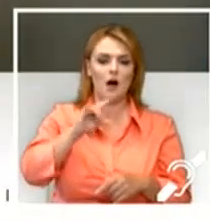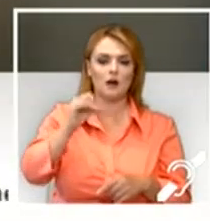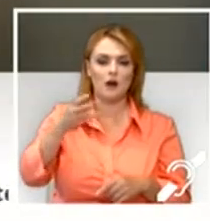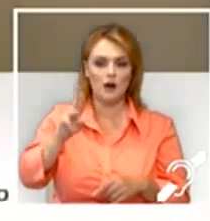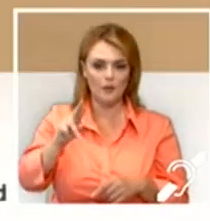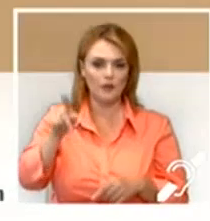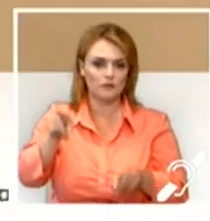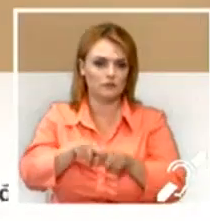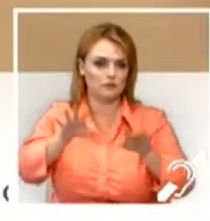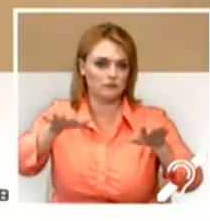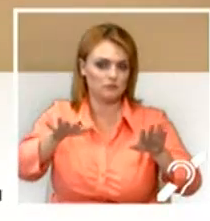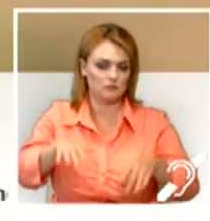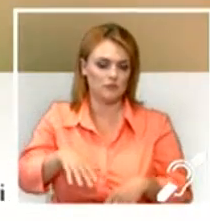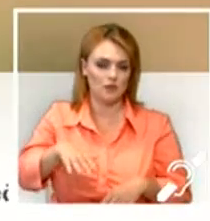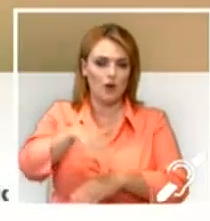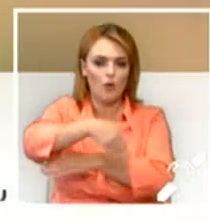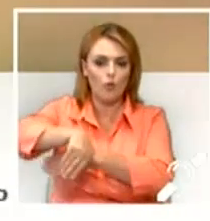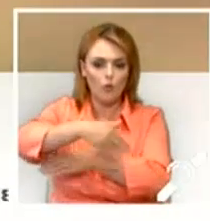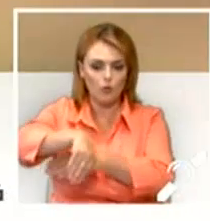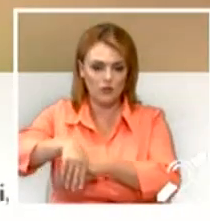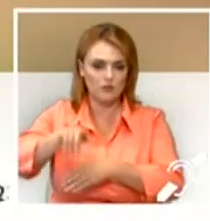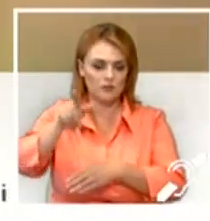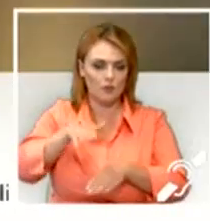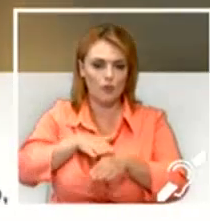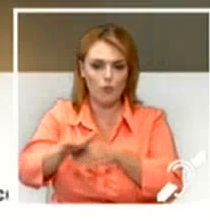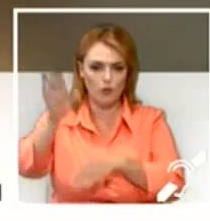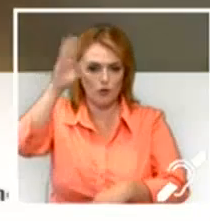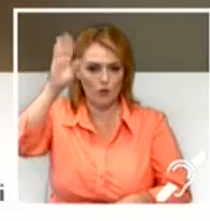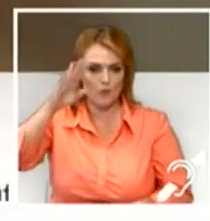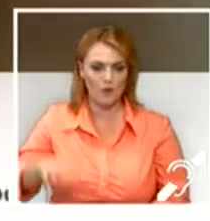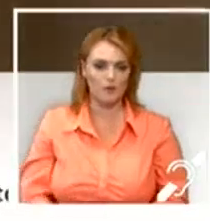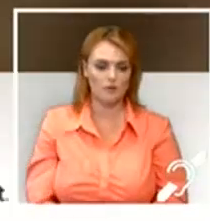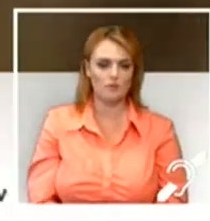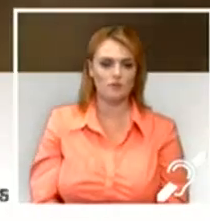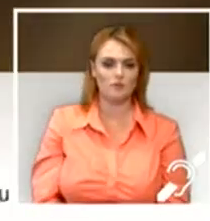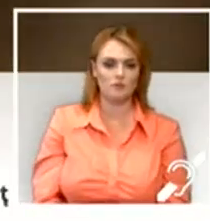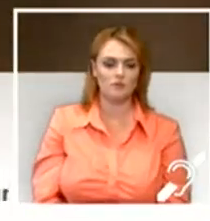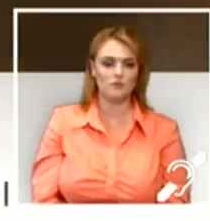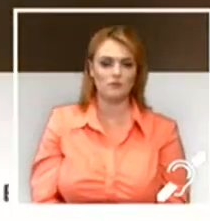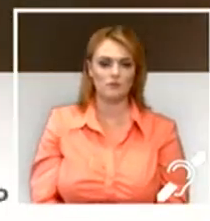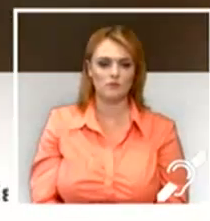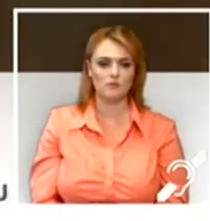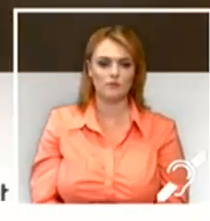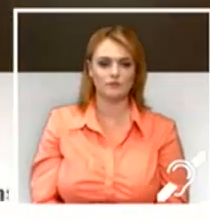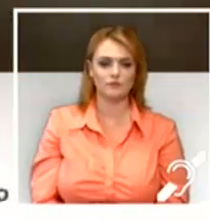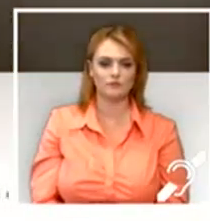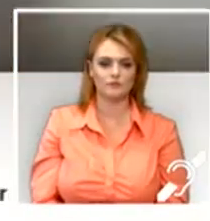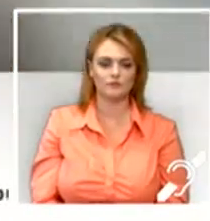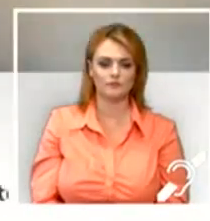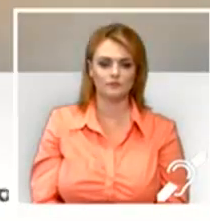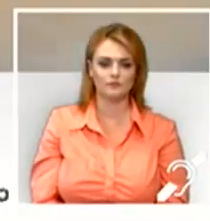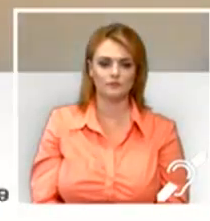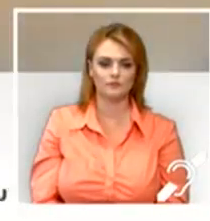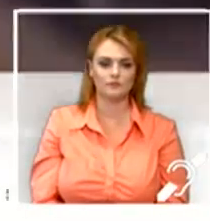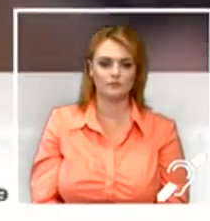provocat neplăceri. Străzile dintr-o localitate din Emiratele Arabe Unite au fost acoperite de ape, iar mașinile și oamenii au circulat